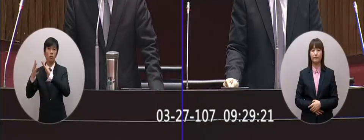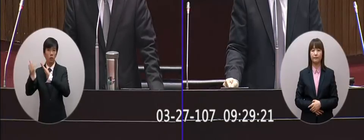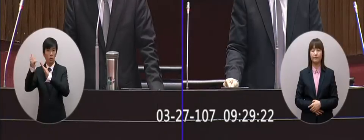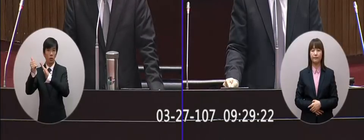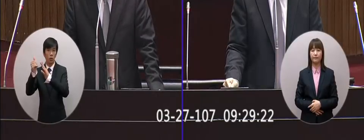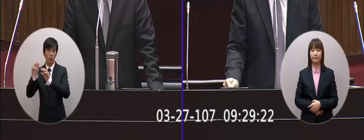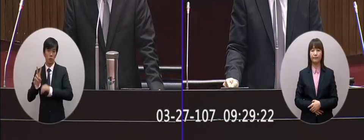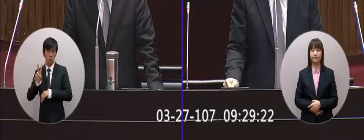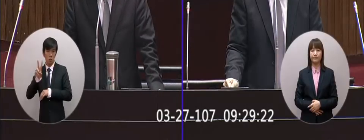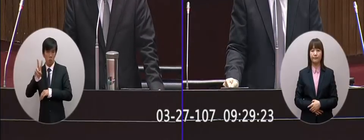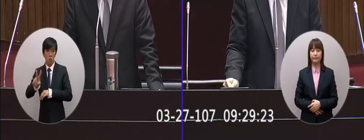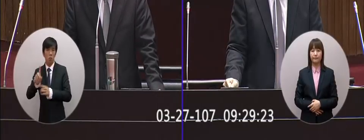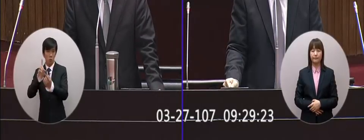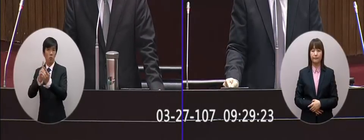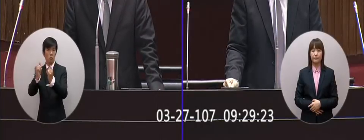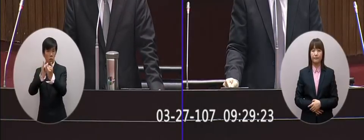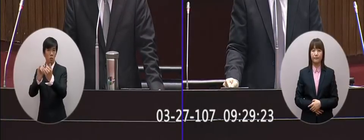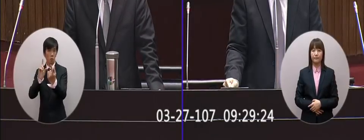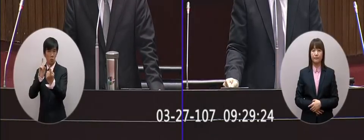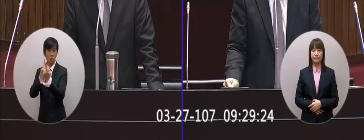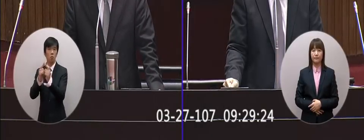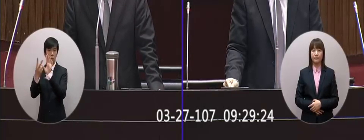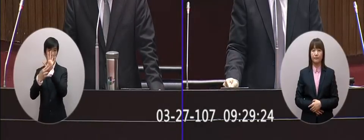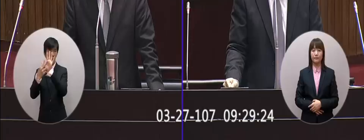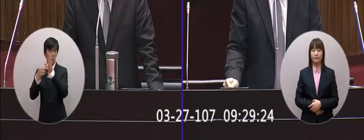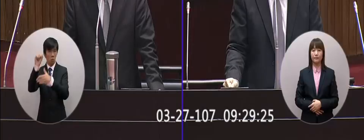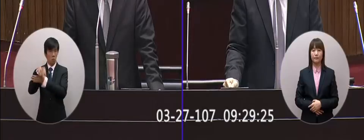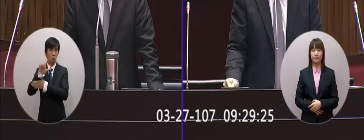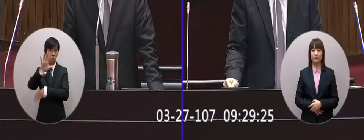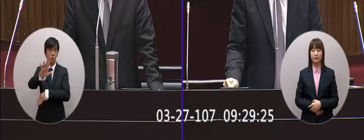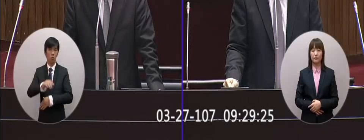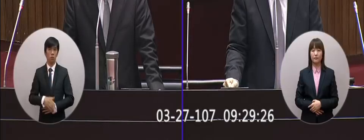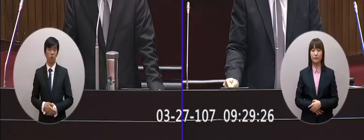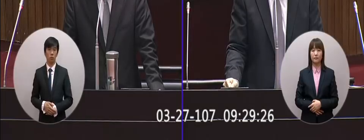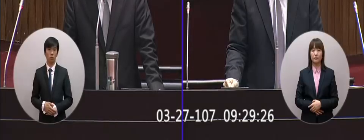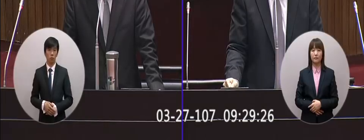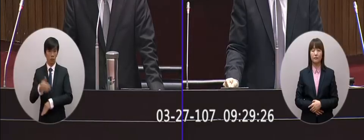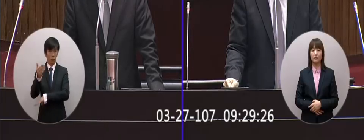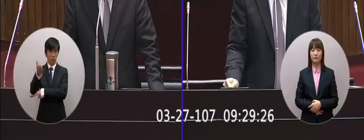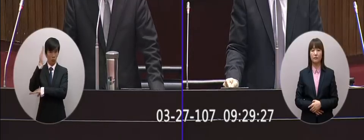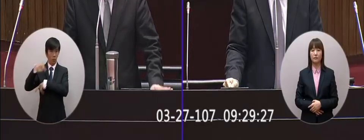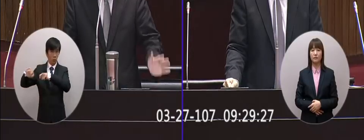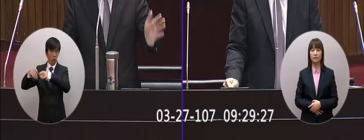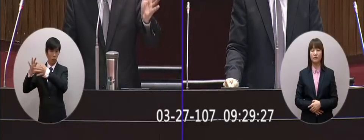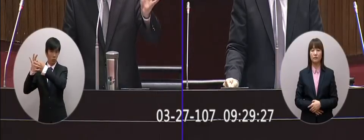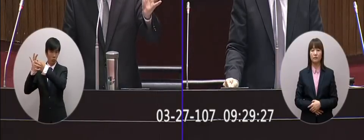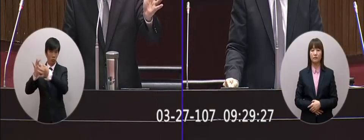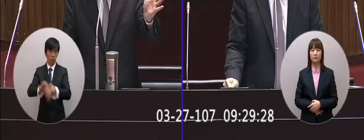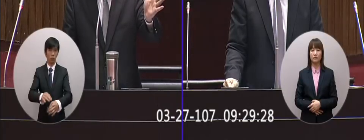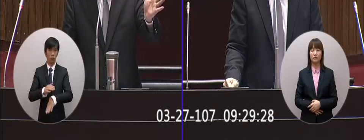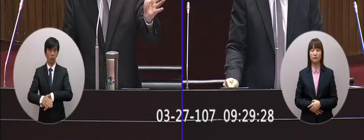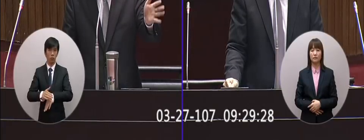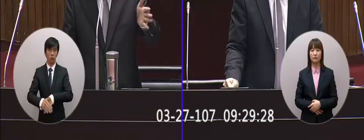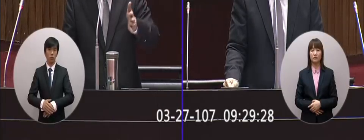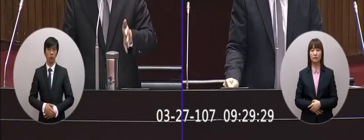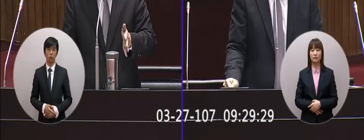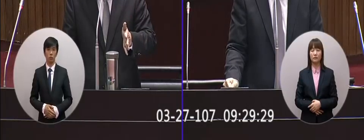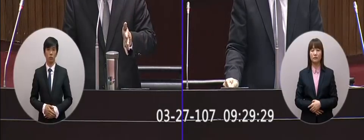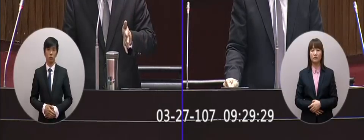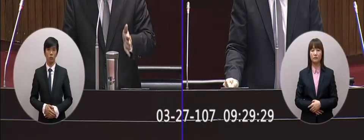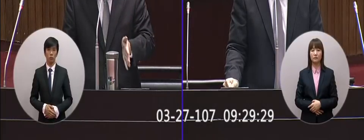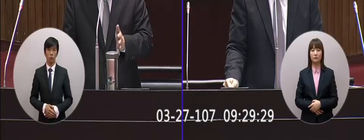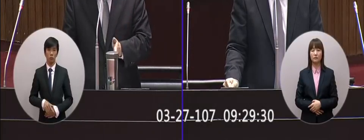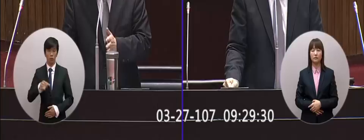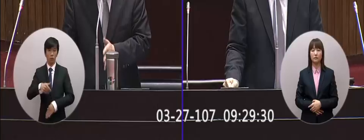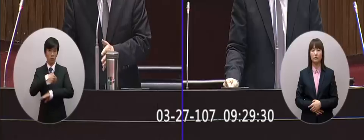对市民，那么也做出承诺。那政府的政策是延续的。那现在这一项大林埔迁村已经是